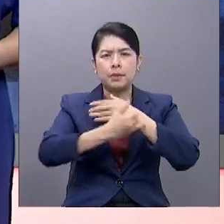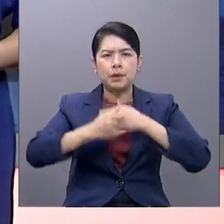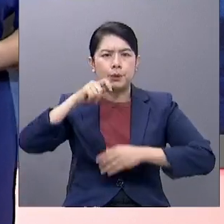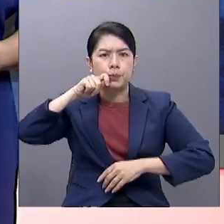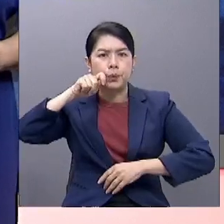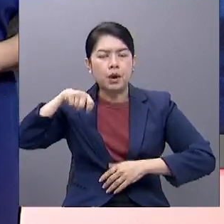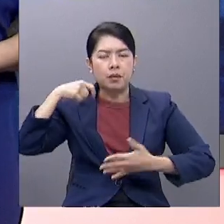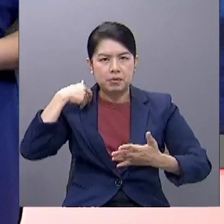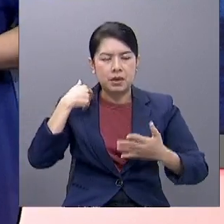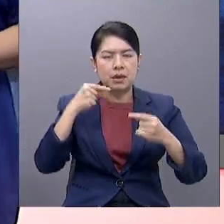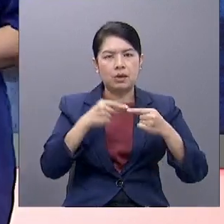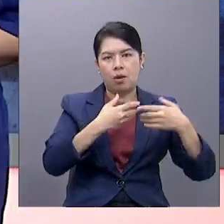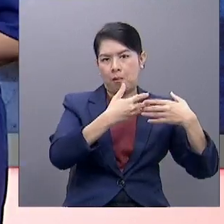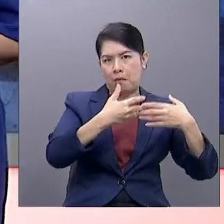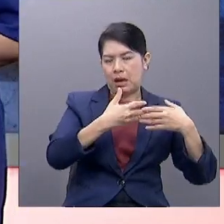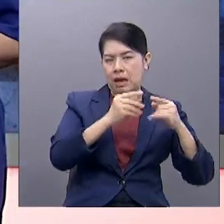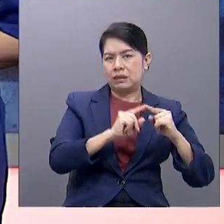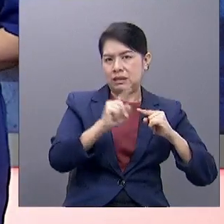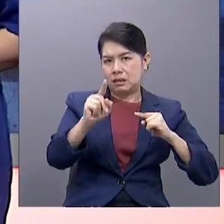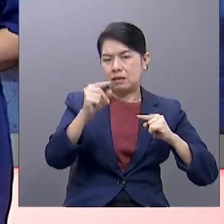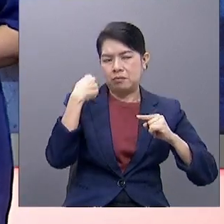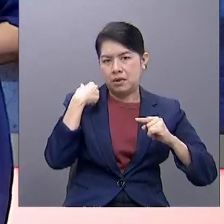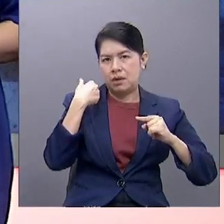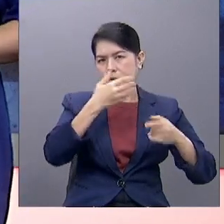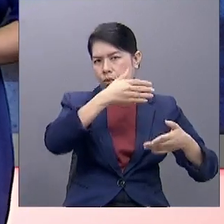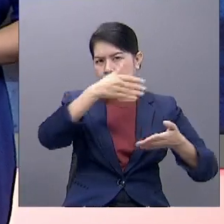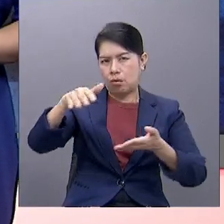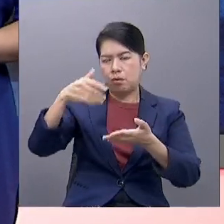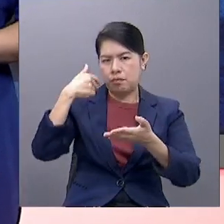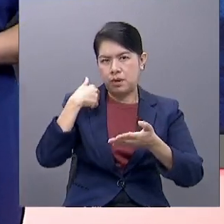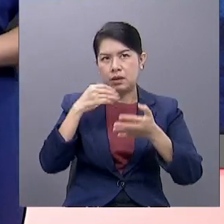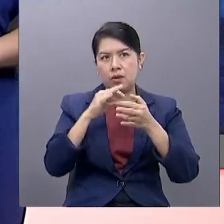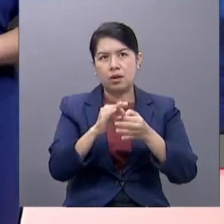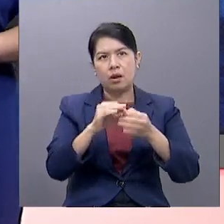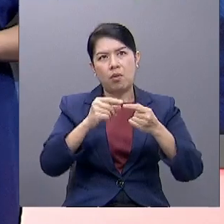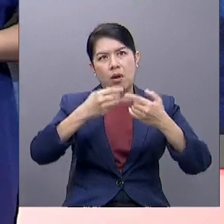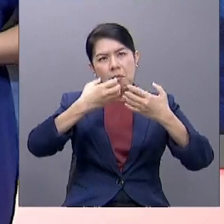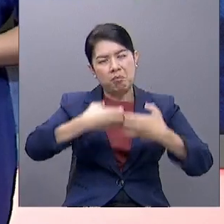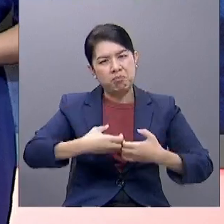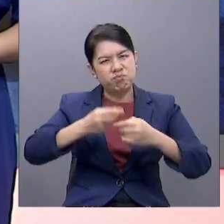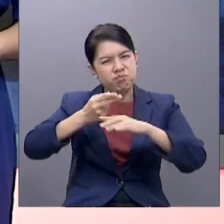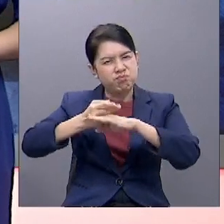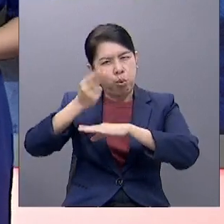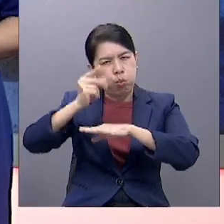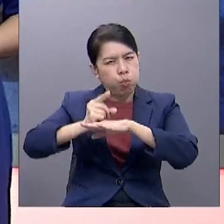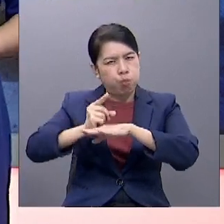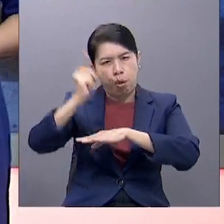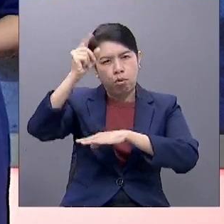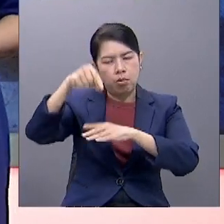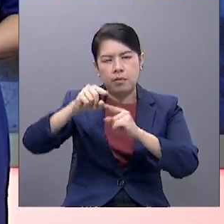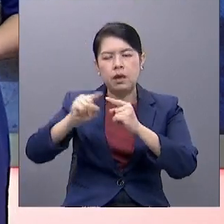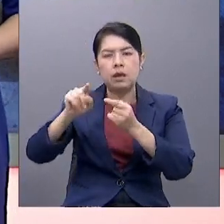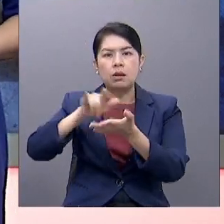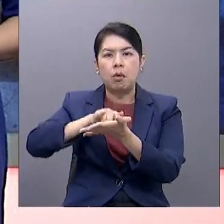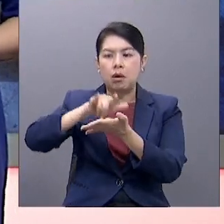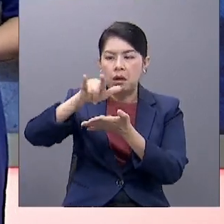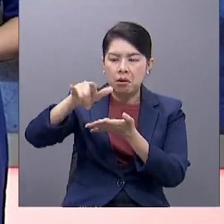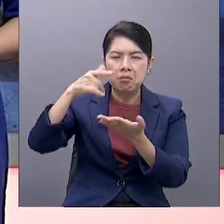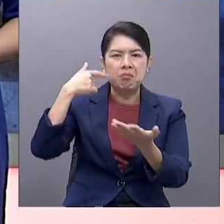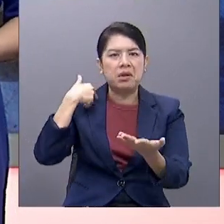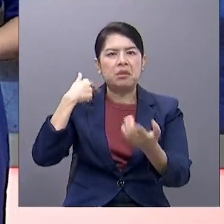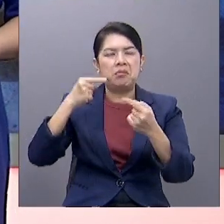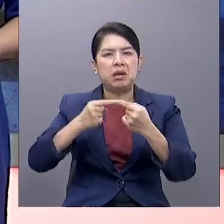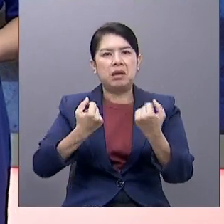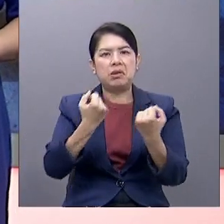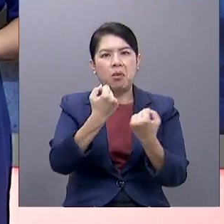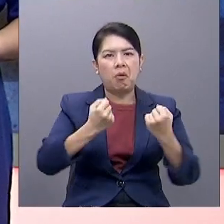อนสหรัฐค่ะส่งทั้งชุดยิงขีปนาวุธนะคะกระสุนรถถังเฮลิคอปเตอร์ในขณะที่